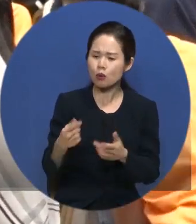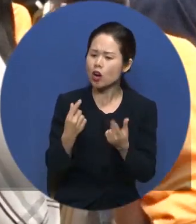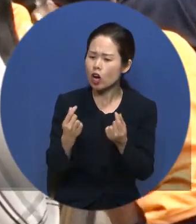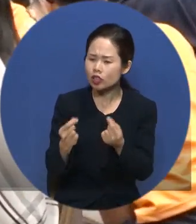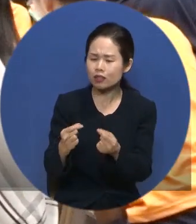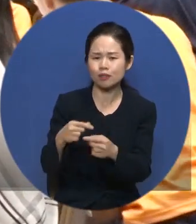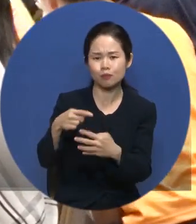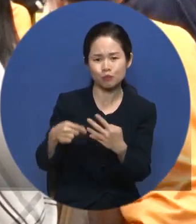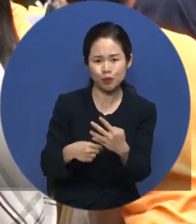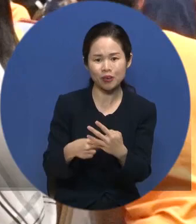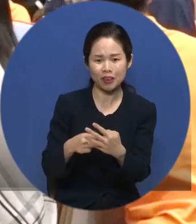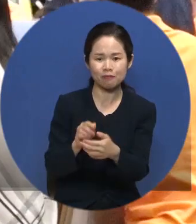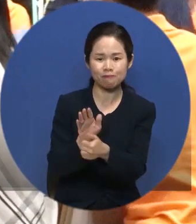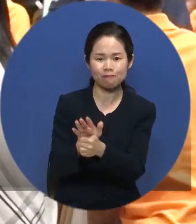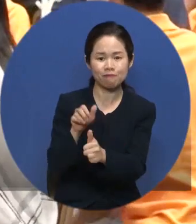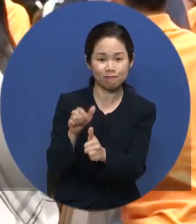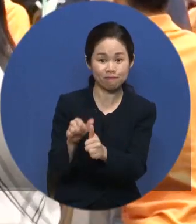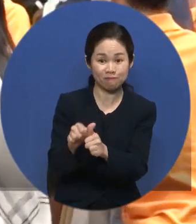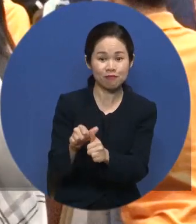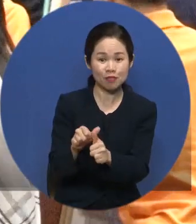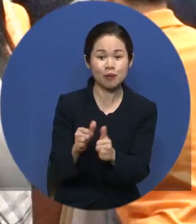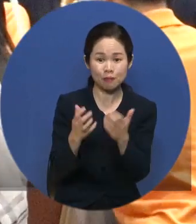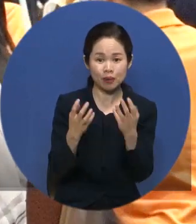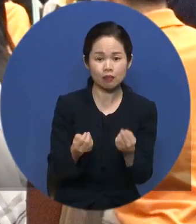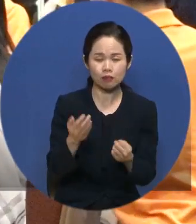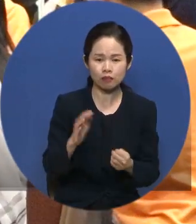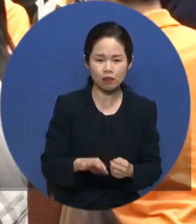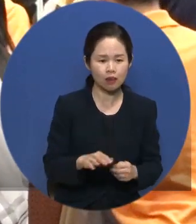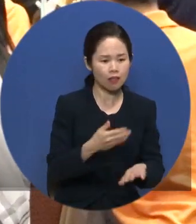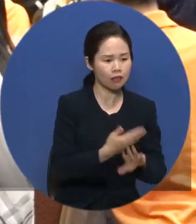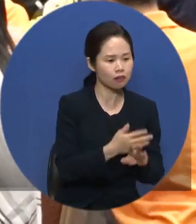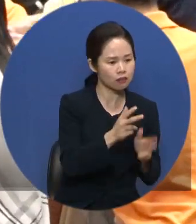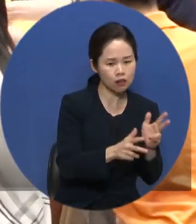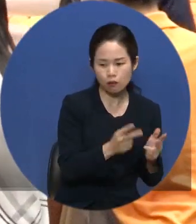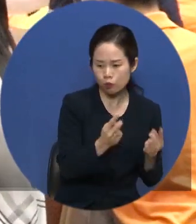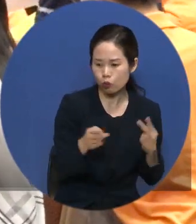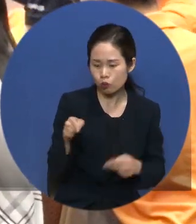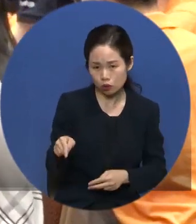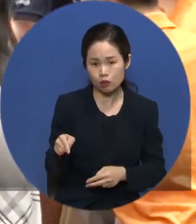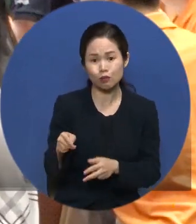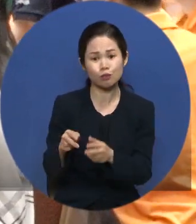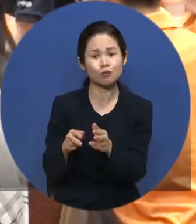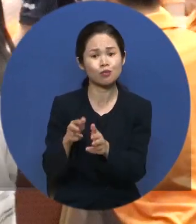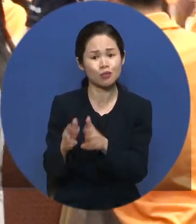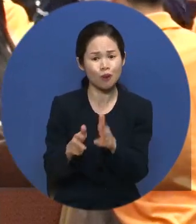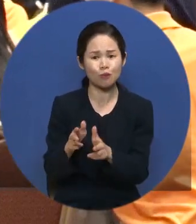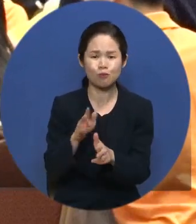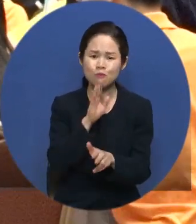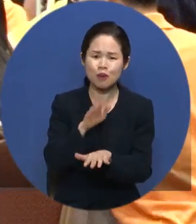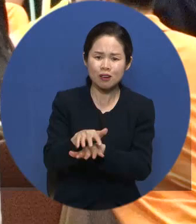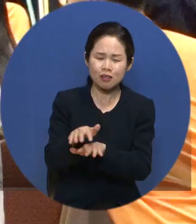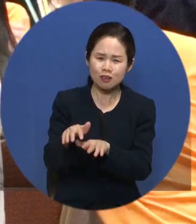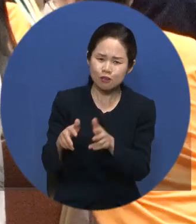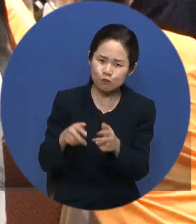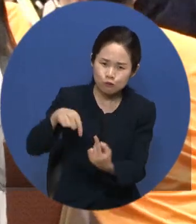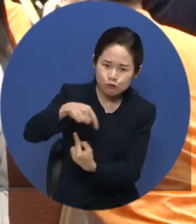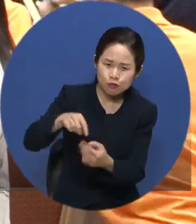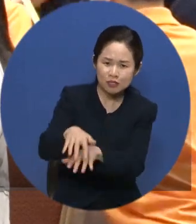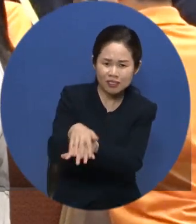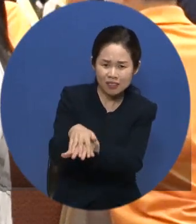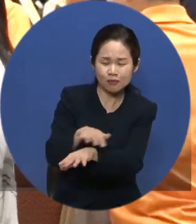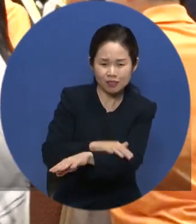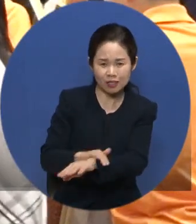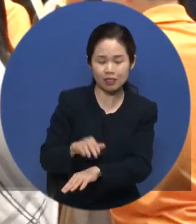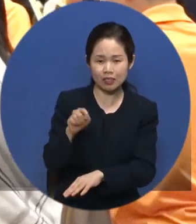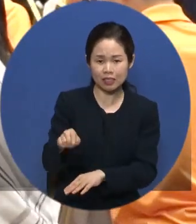이 사업처럼 이렇게 체계적으로 운영되는 건 없는 것 같아요. 그러니까 저는 이제 처음부터 이 사업에 이제 관여를